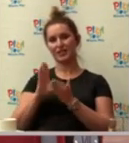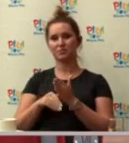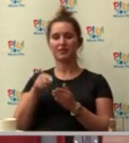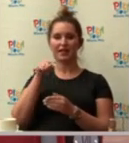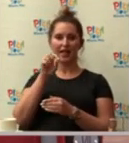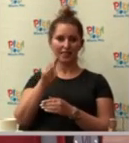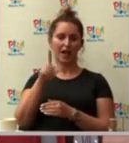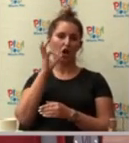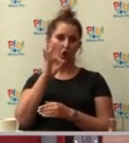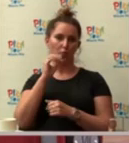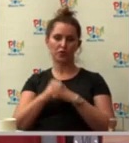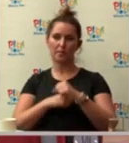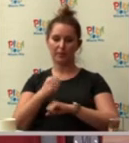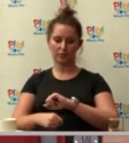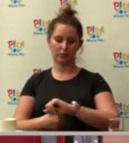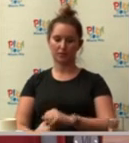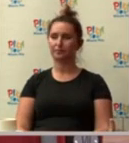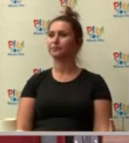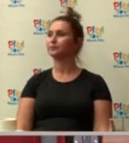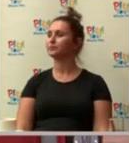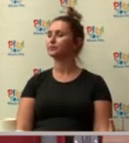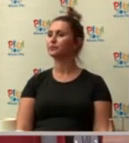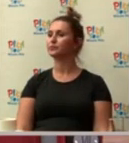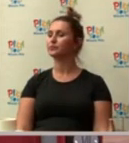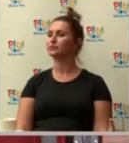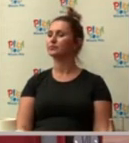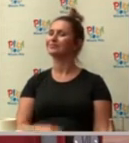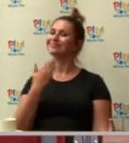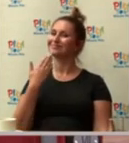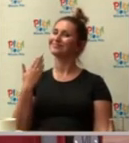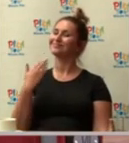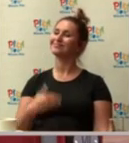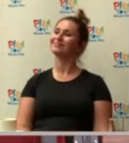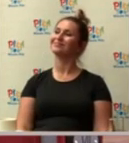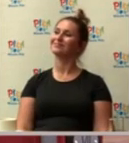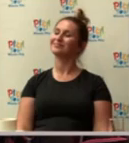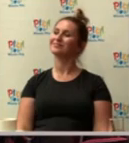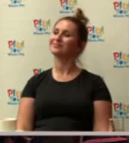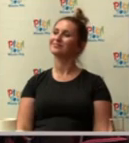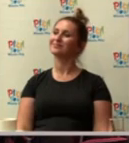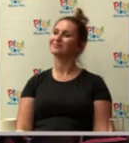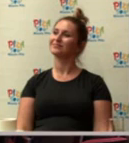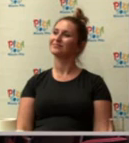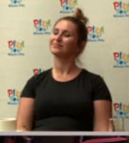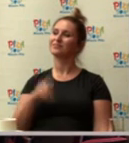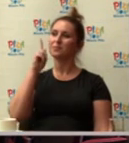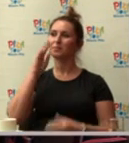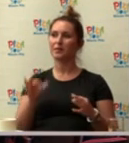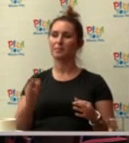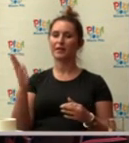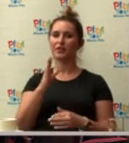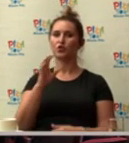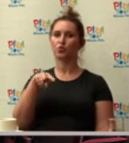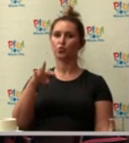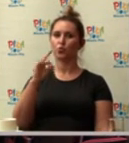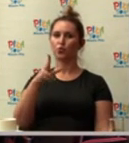niezwłocznie usuwane, załatwiane i za to również dziękuję. Dziękuję bardzo. Bardzo proszę, pan przewodniczący